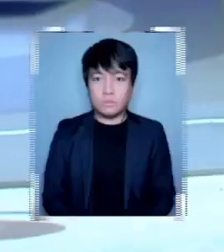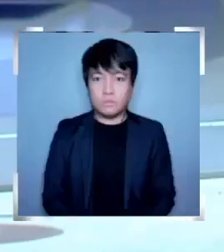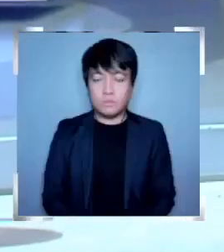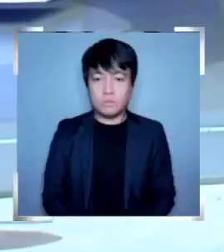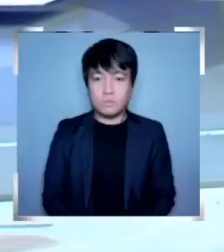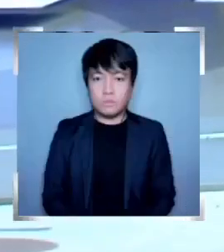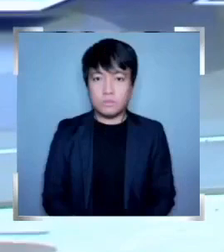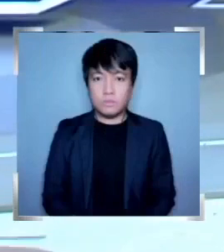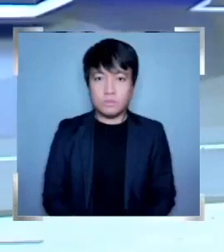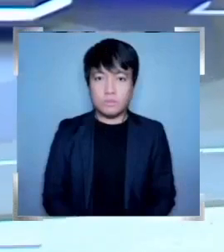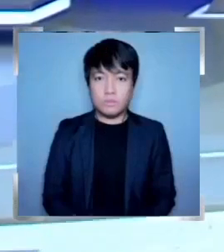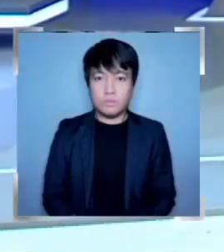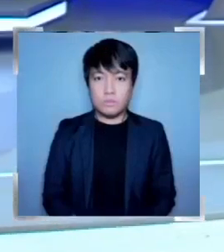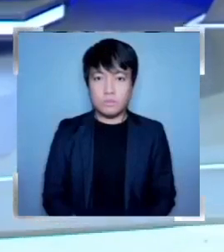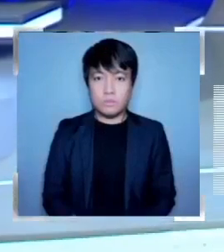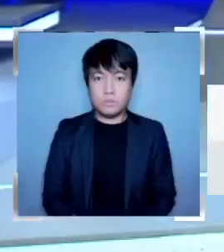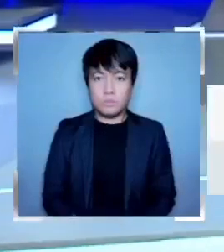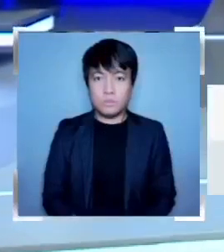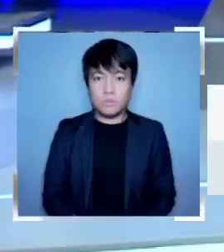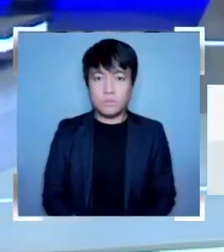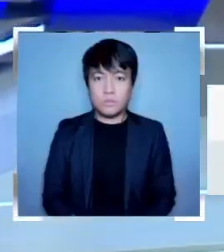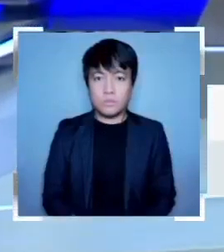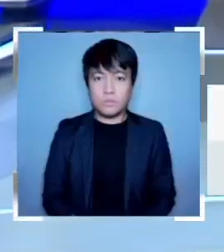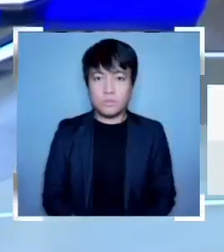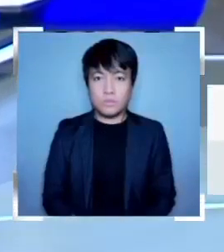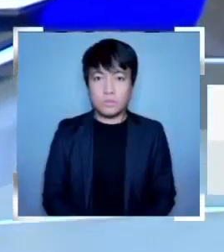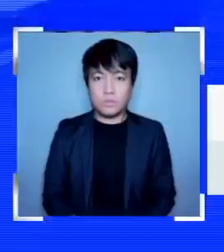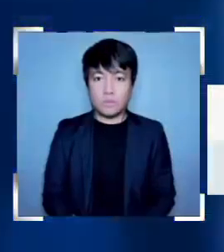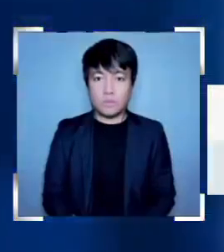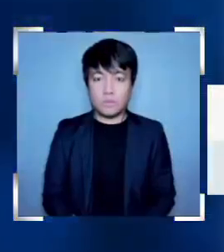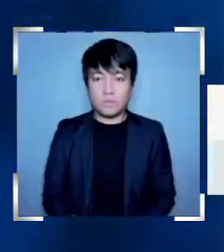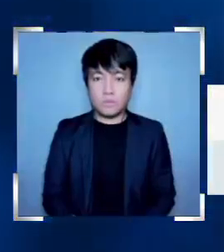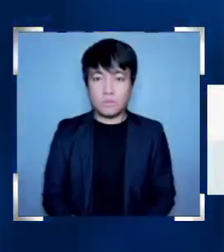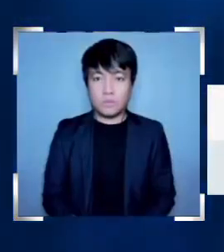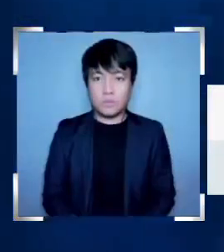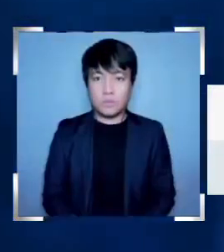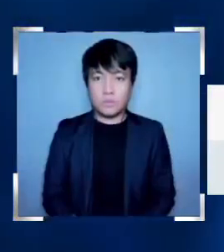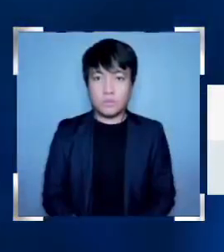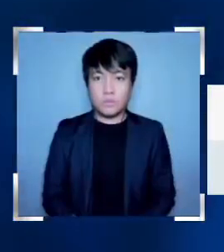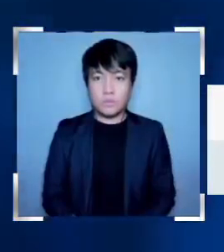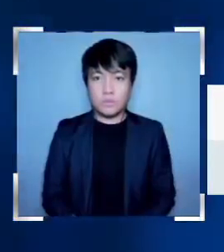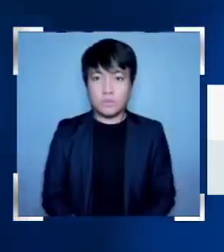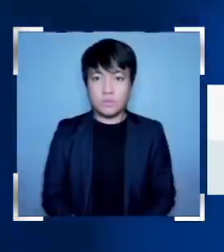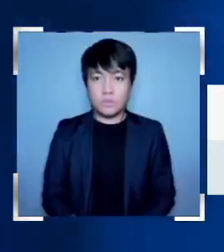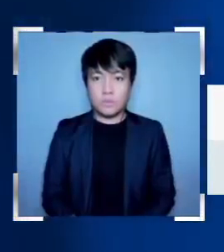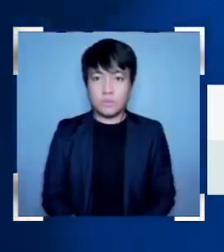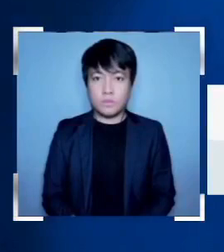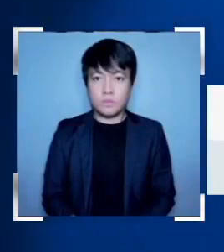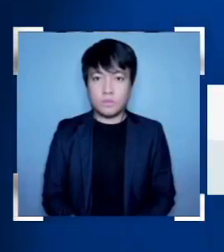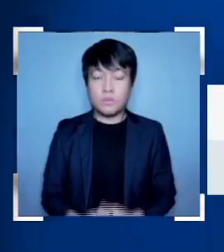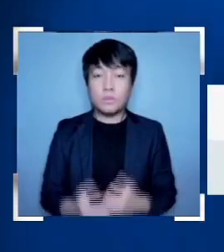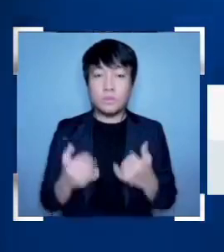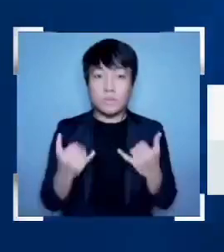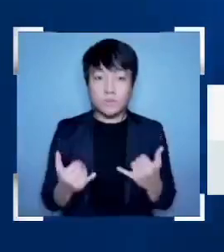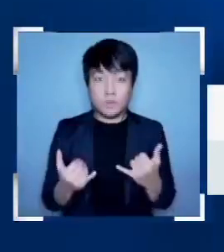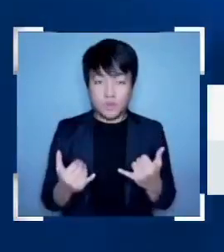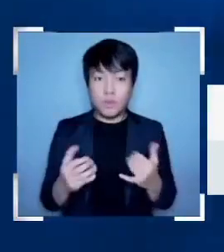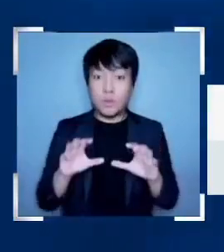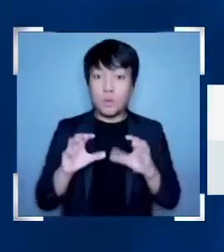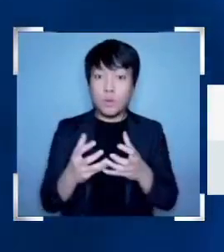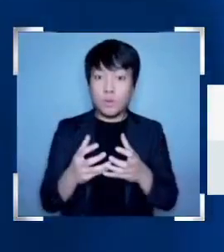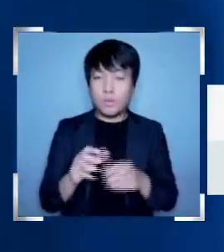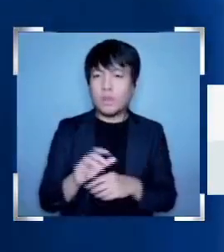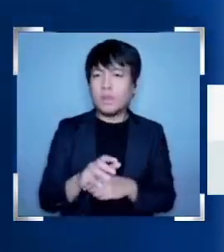May new record ang bagong girl group in town. Yan ang grupong 50-50. Ayon po sa Billboard, sila